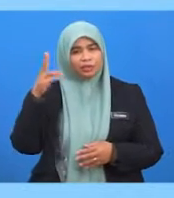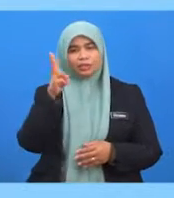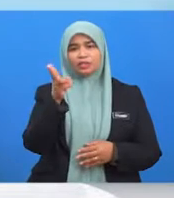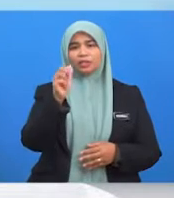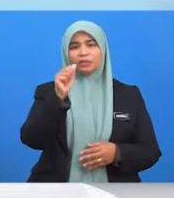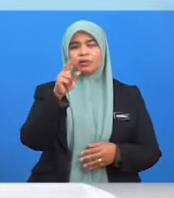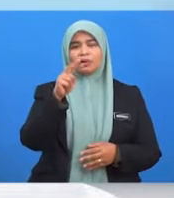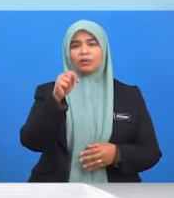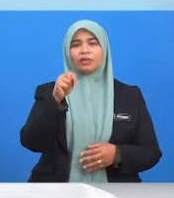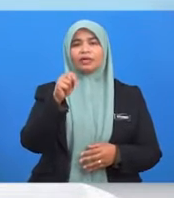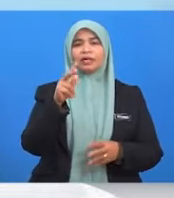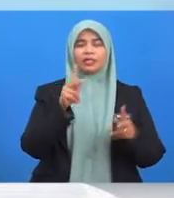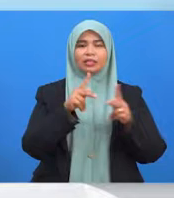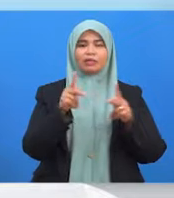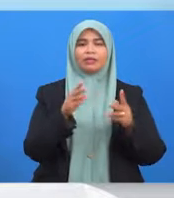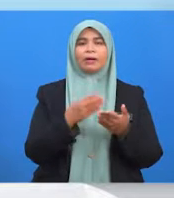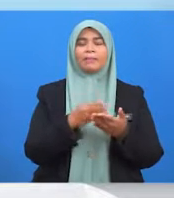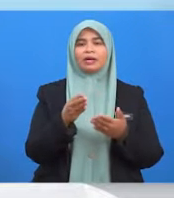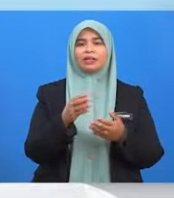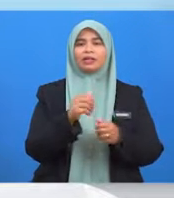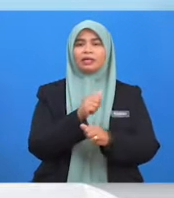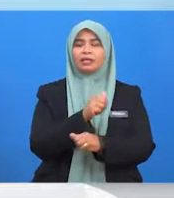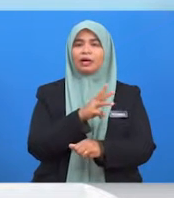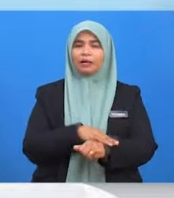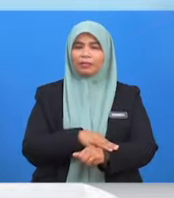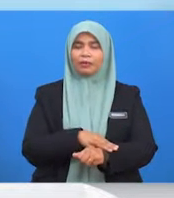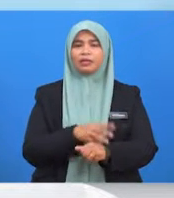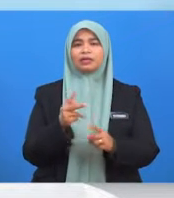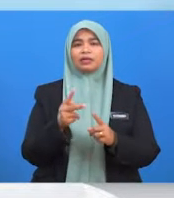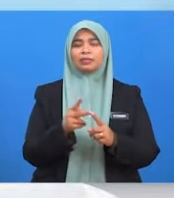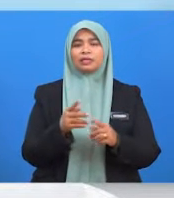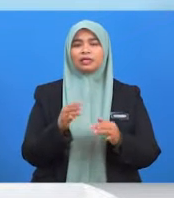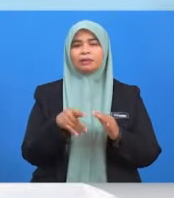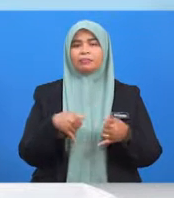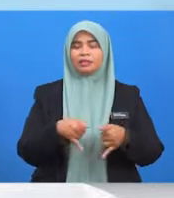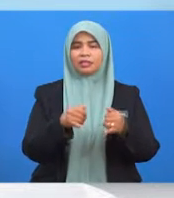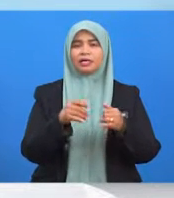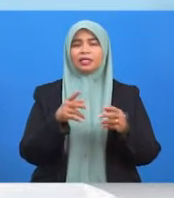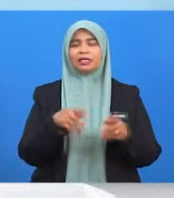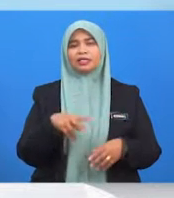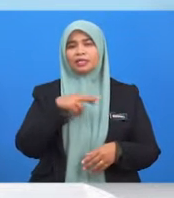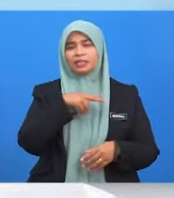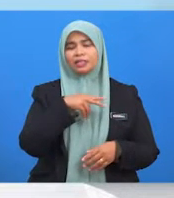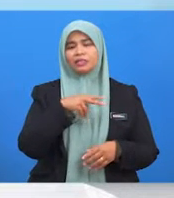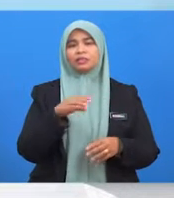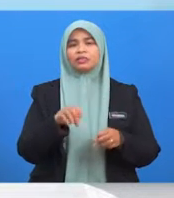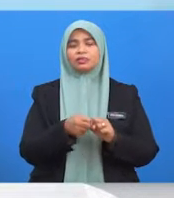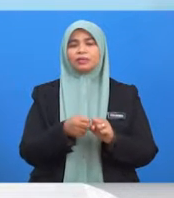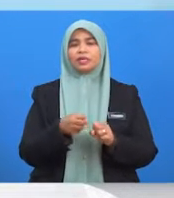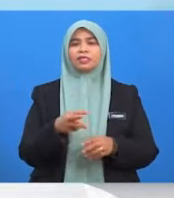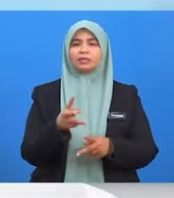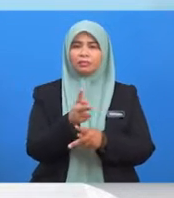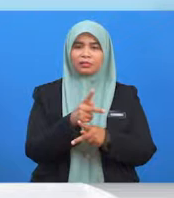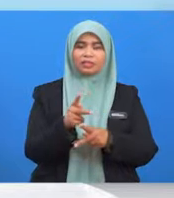dalam gambar itu memberi amaran kepada pejalan kaki agar waspada